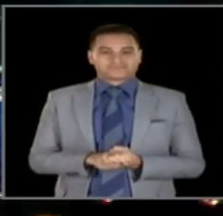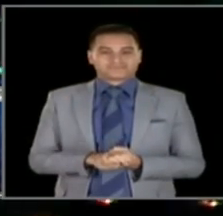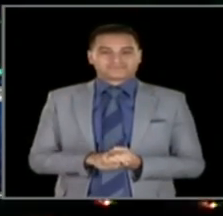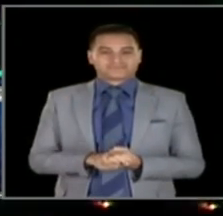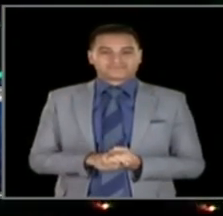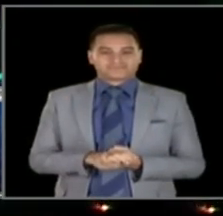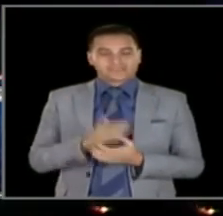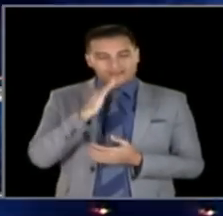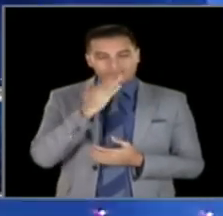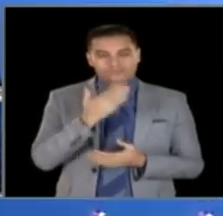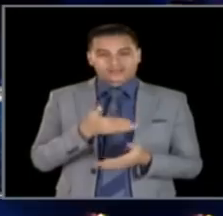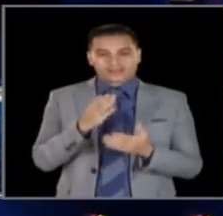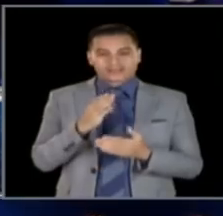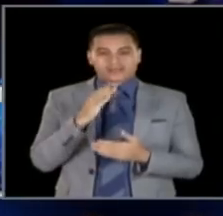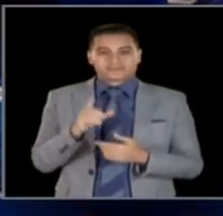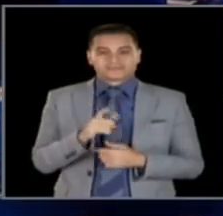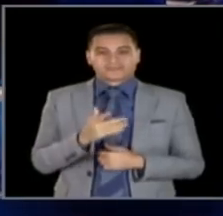الحمد لله إجابة صحيحة.